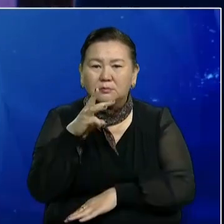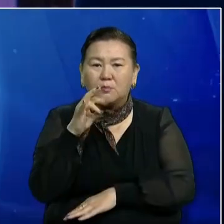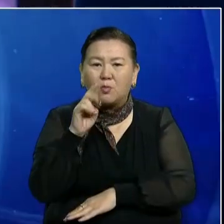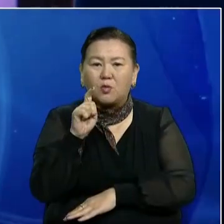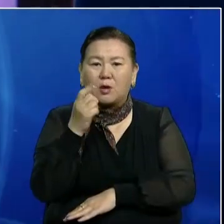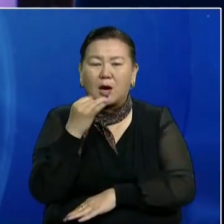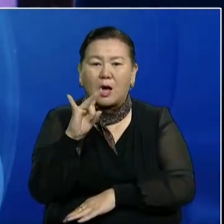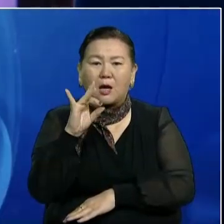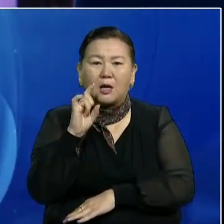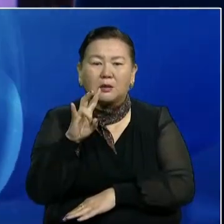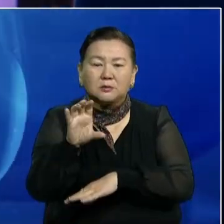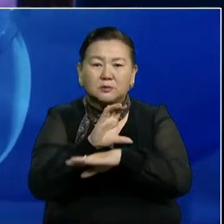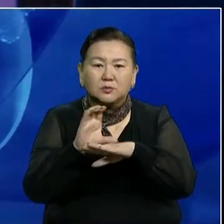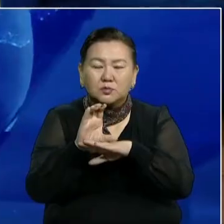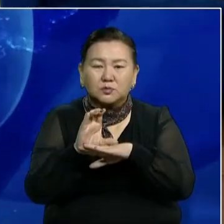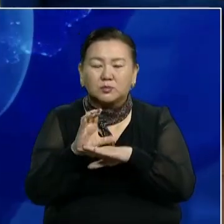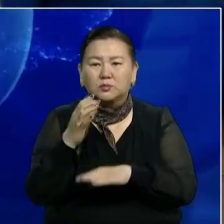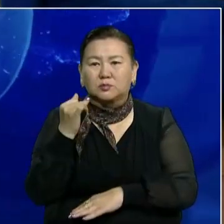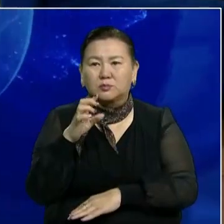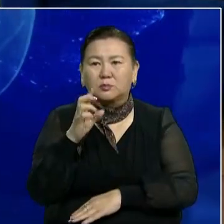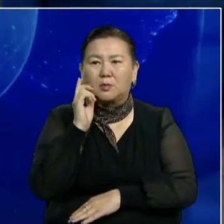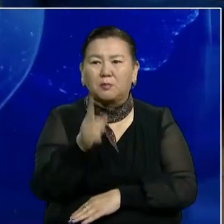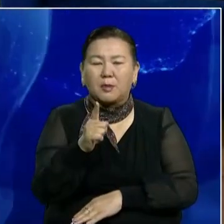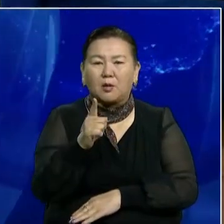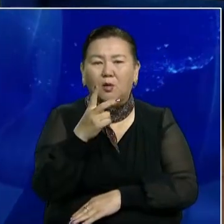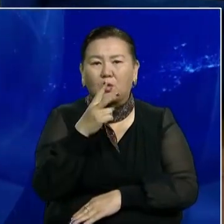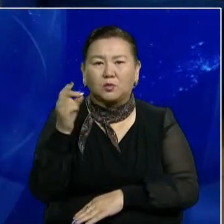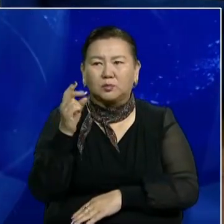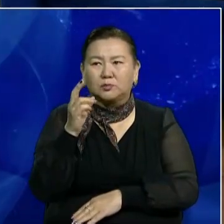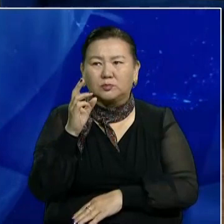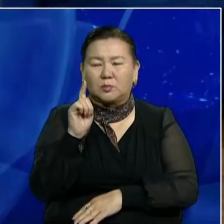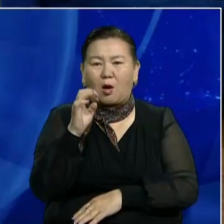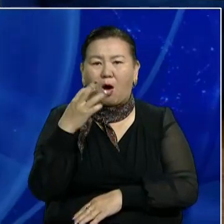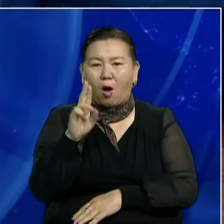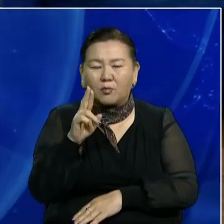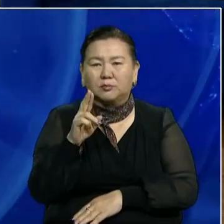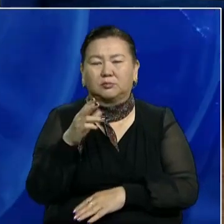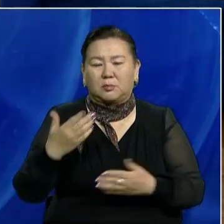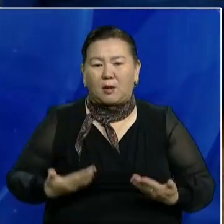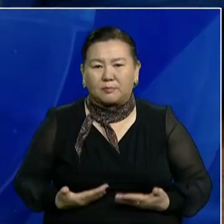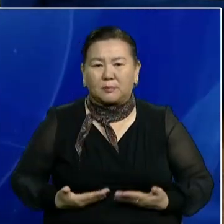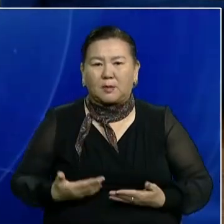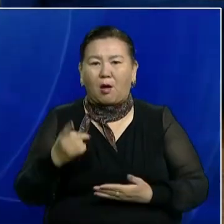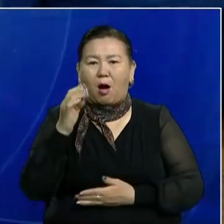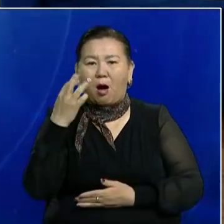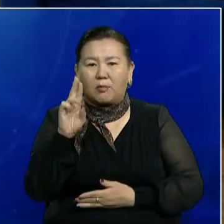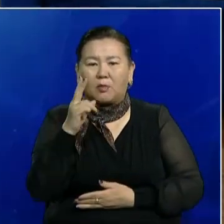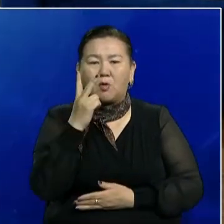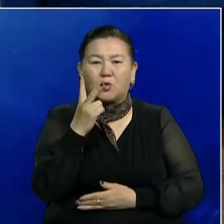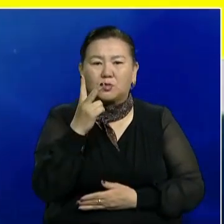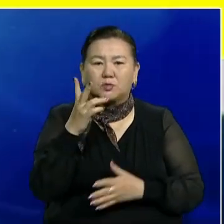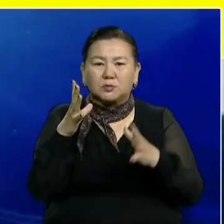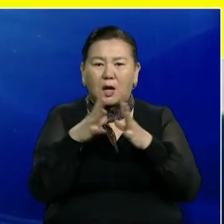Мөн Хайрхан сум. За. Я Улаанбаатар хотоос 1500 гаруй км-ийн зайд Ховд аймаг маань оршдог. Ховд аймагаас 210